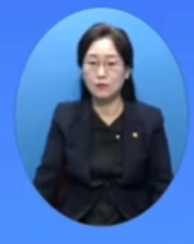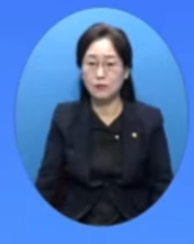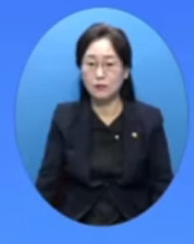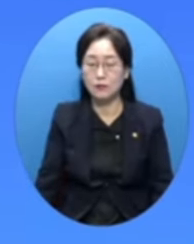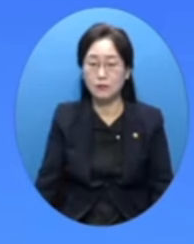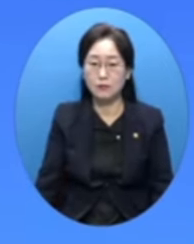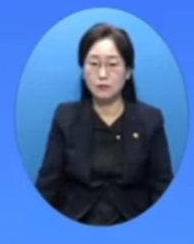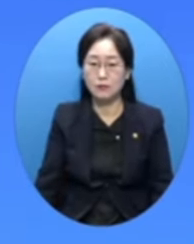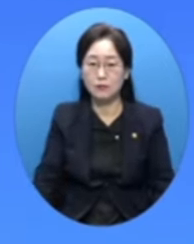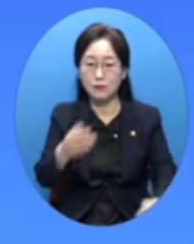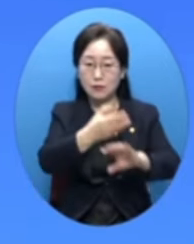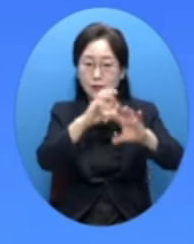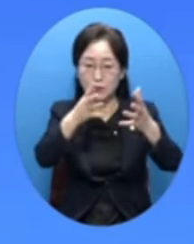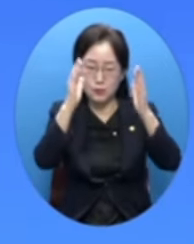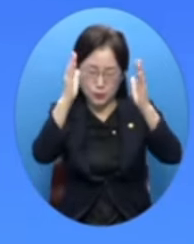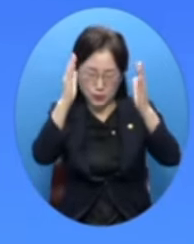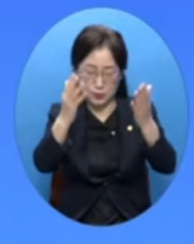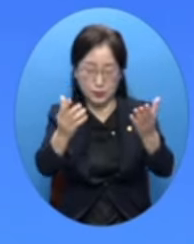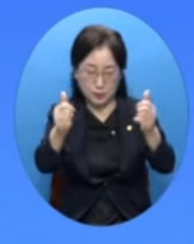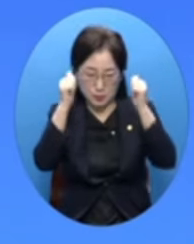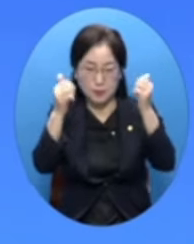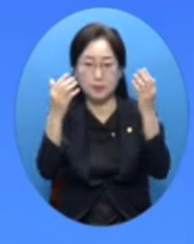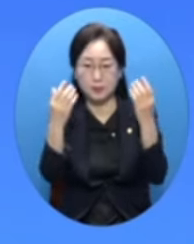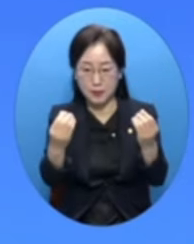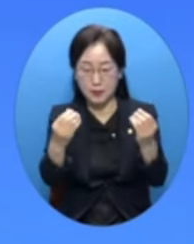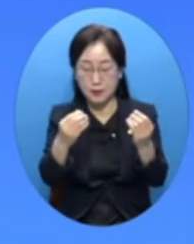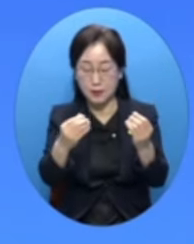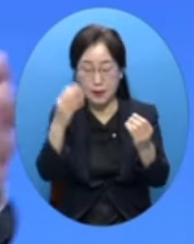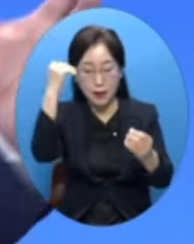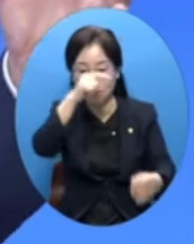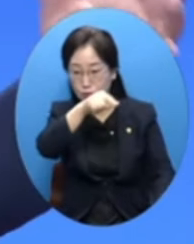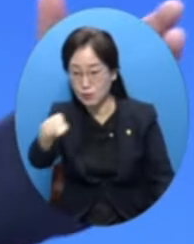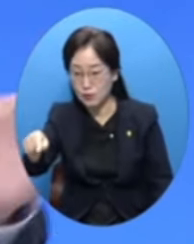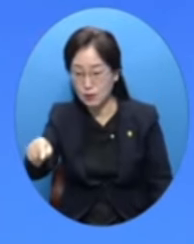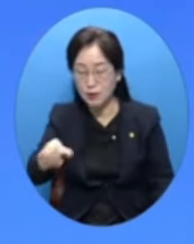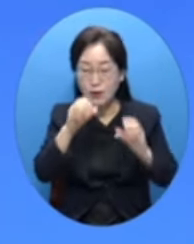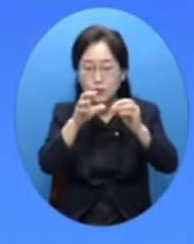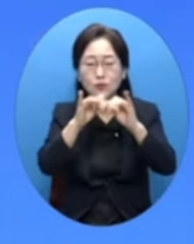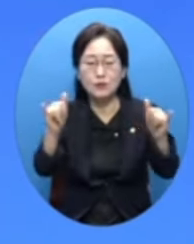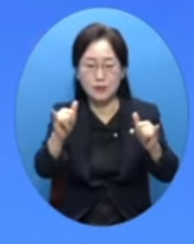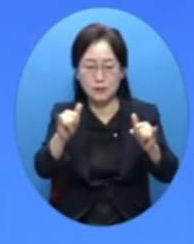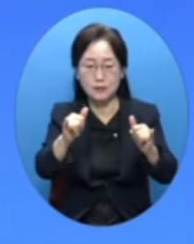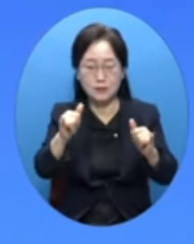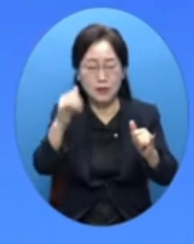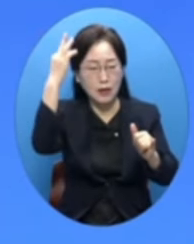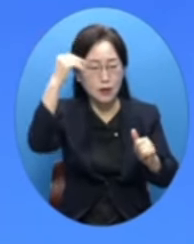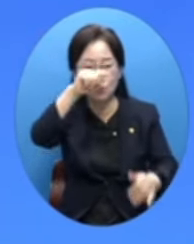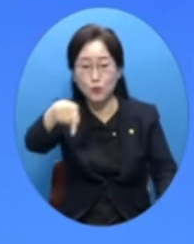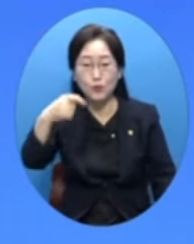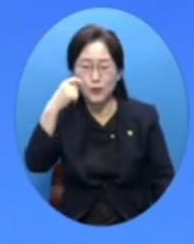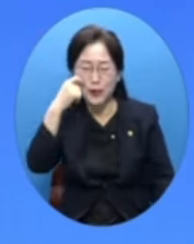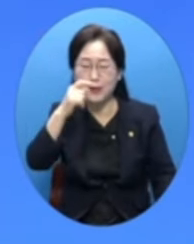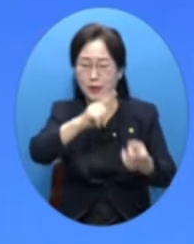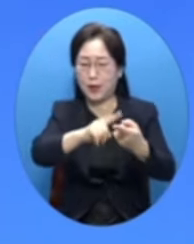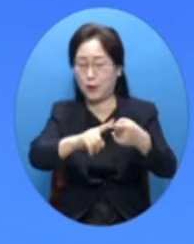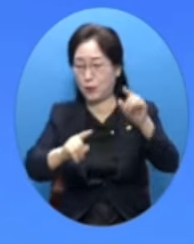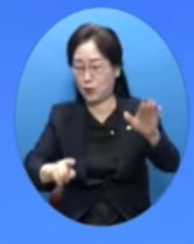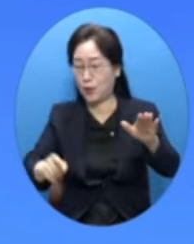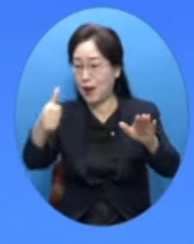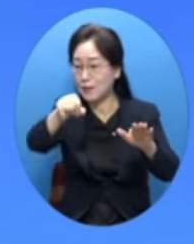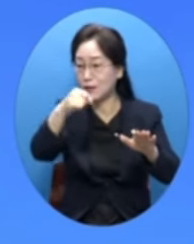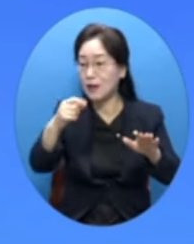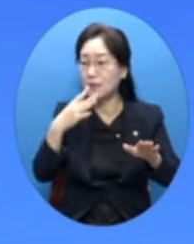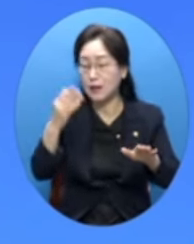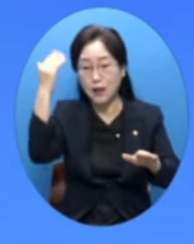외국에서 공부도 다 하고 들어왔는데 선교사님은 들어올 수 없어서 그곳에 머물러 있고 자녀들만